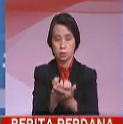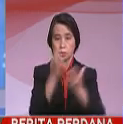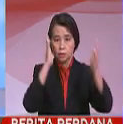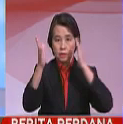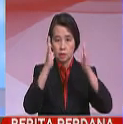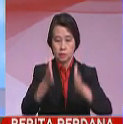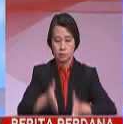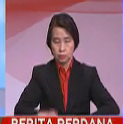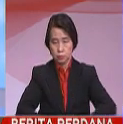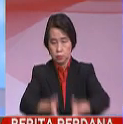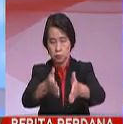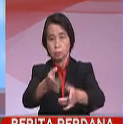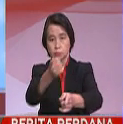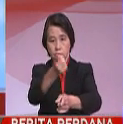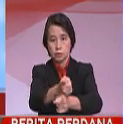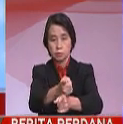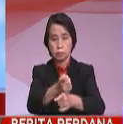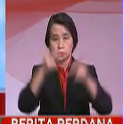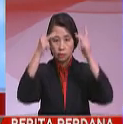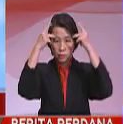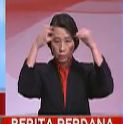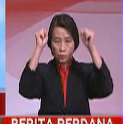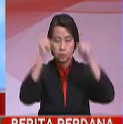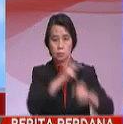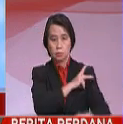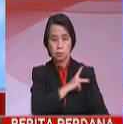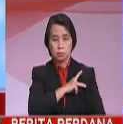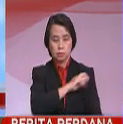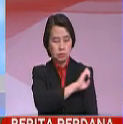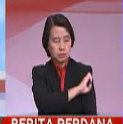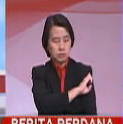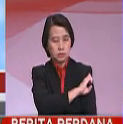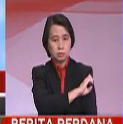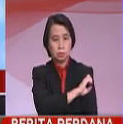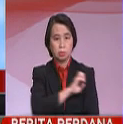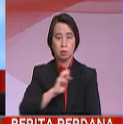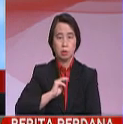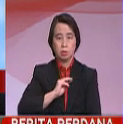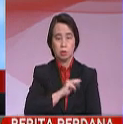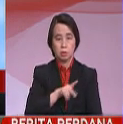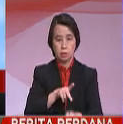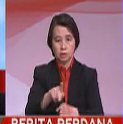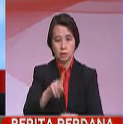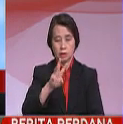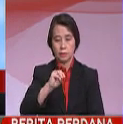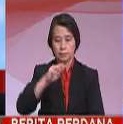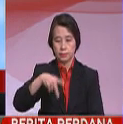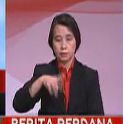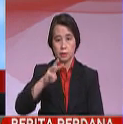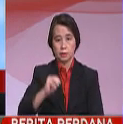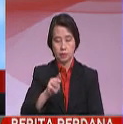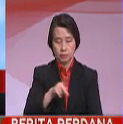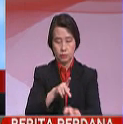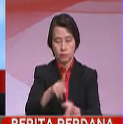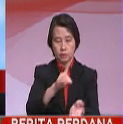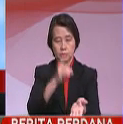ke landasan yang betul. Presiden dan Ketua Pegawai Eksekutif Majlis Profesor Negara MPN, Profesor Datuk Dr. Radwan